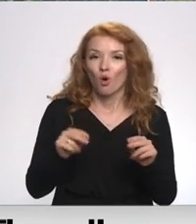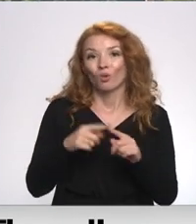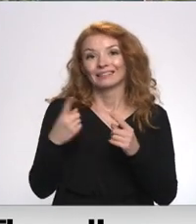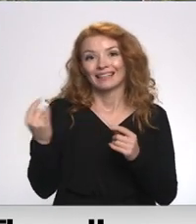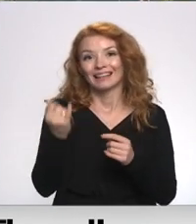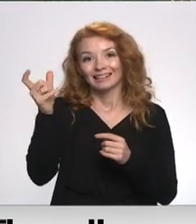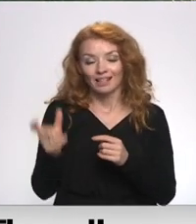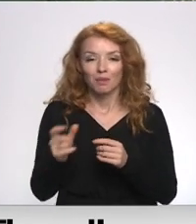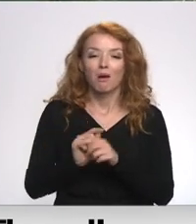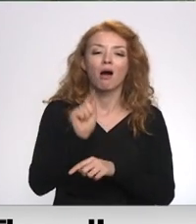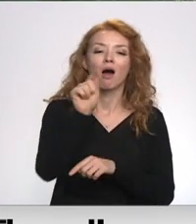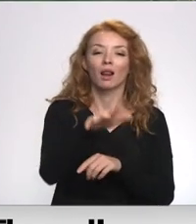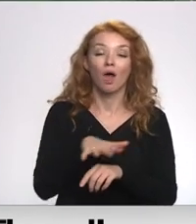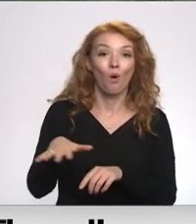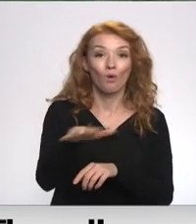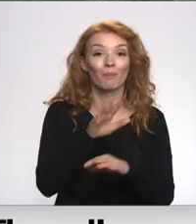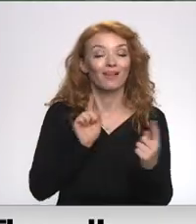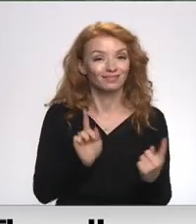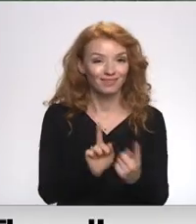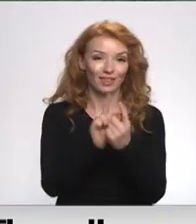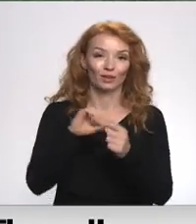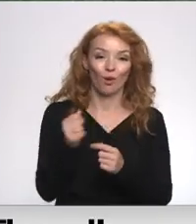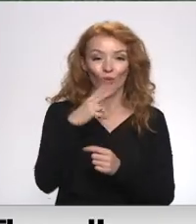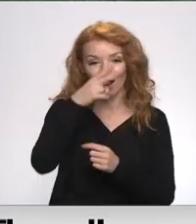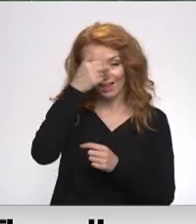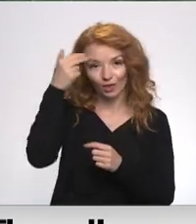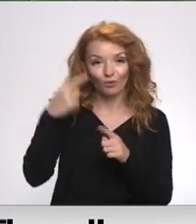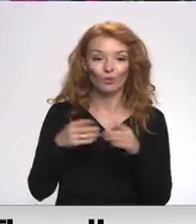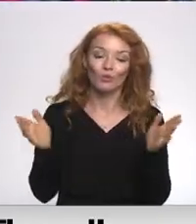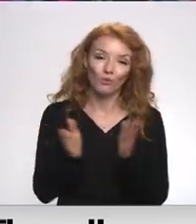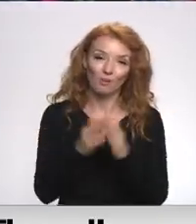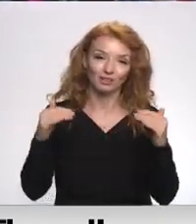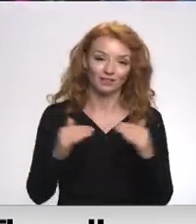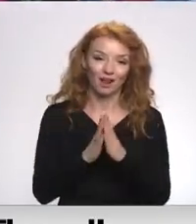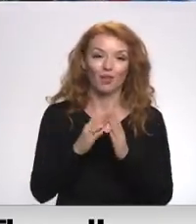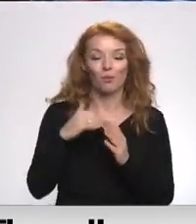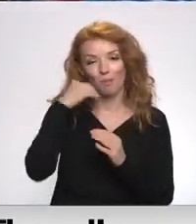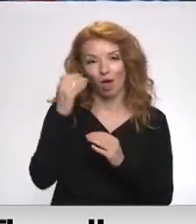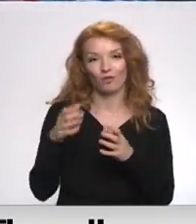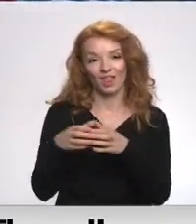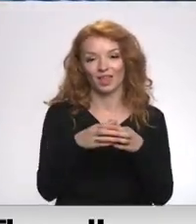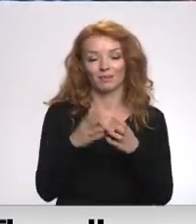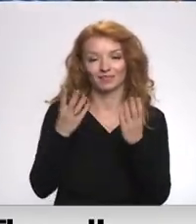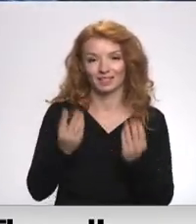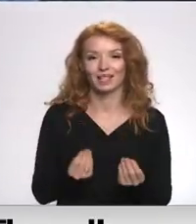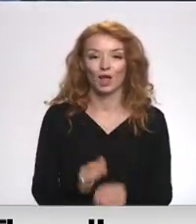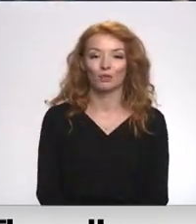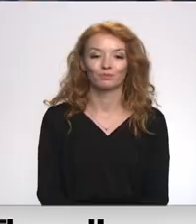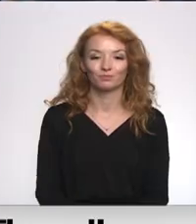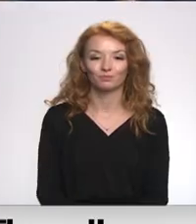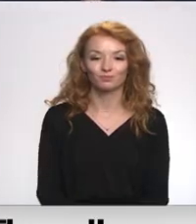interesentu dodas pāri laukam, lai satiktu draugus no Lietuvas un kopā atzīmētu Baltu vienības dienu.